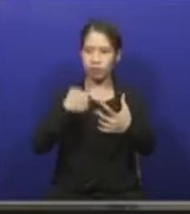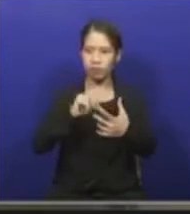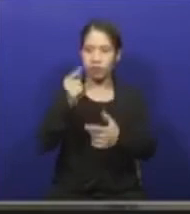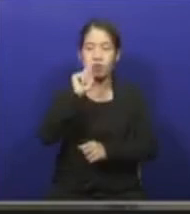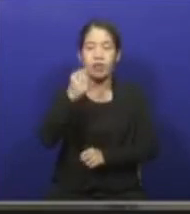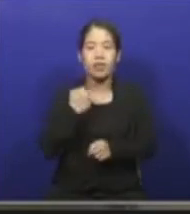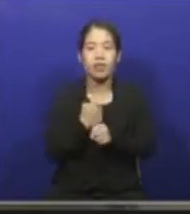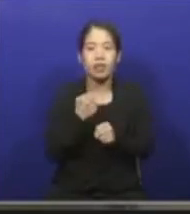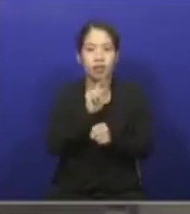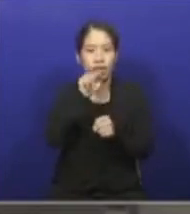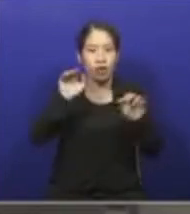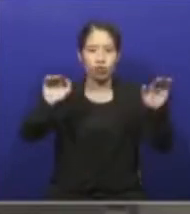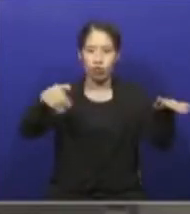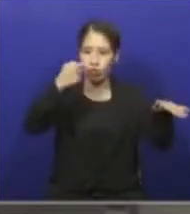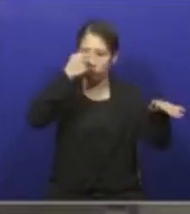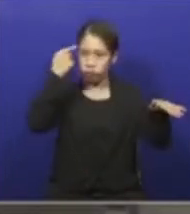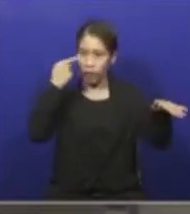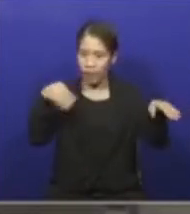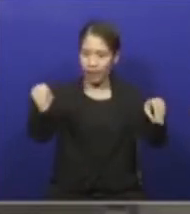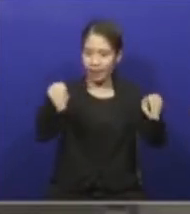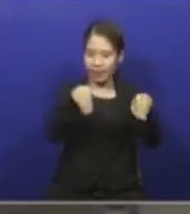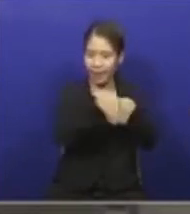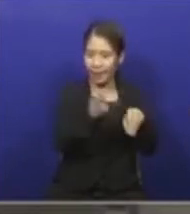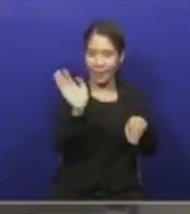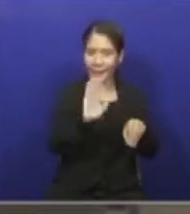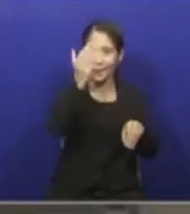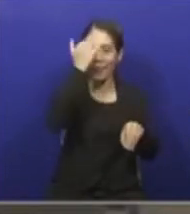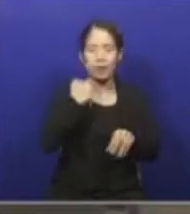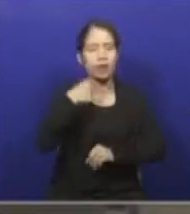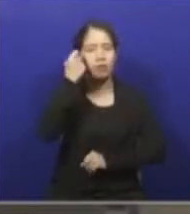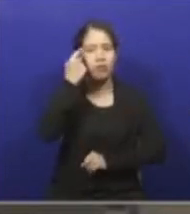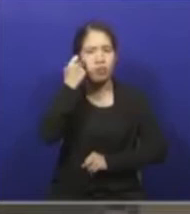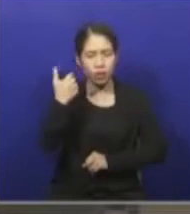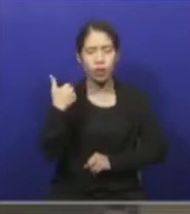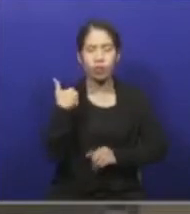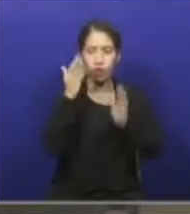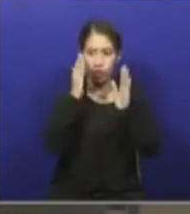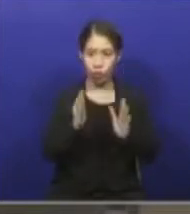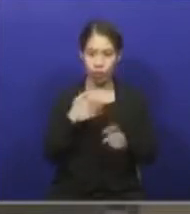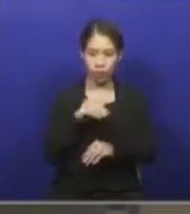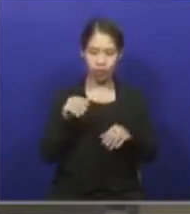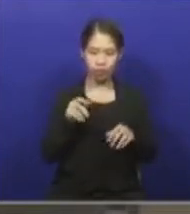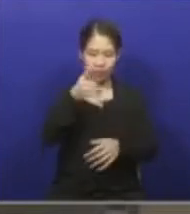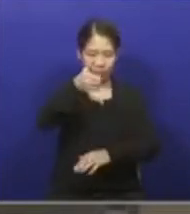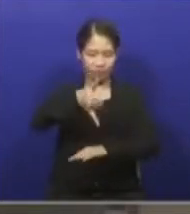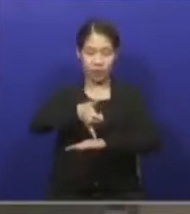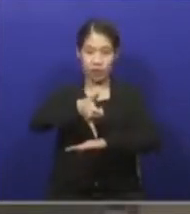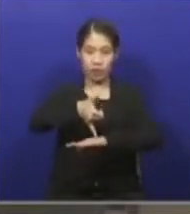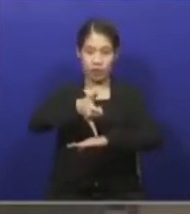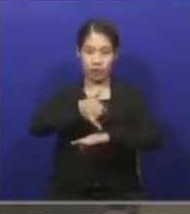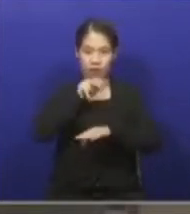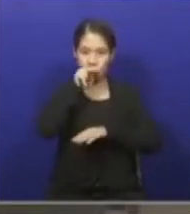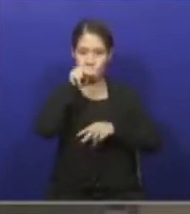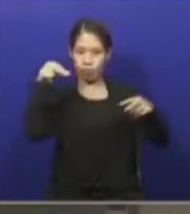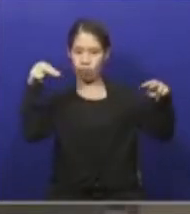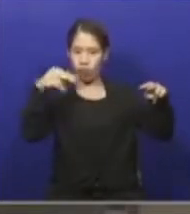ำให้นกกาไม่กล้าเข้ามาใกล้ไร่นาอีกเลยเพราะเข้าใจว่ามีคนยืนเฝ้าอยู่ตลอดเวลาไม่หลับไม่นอ